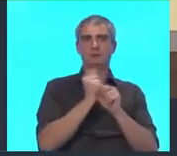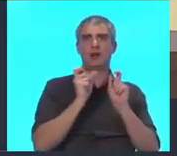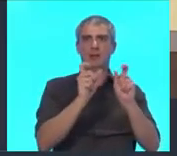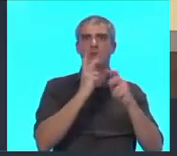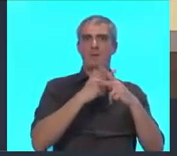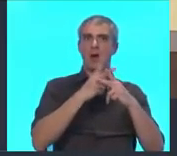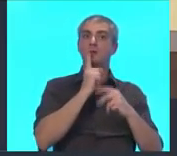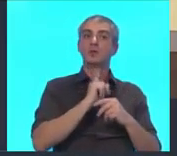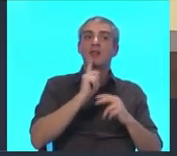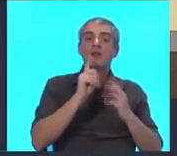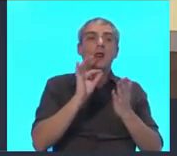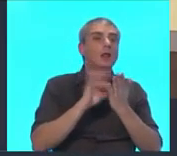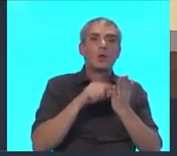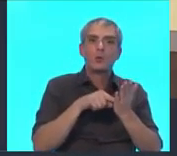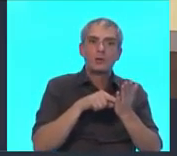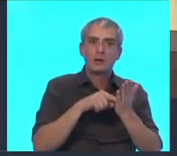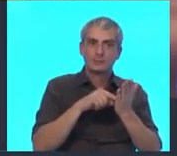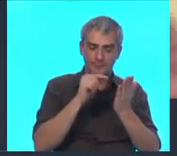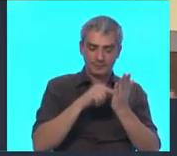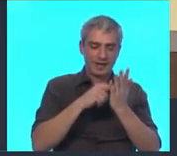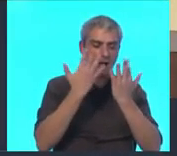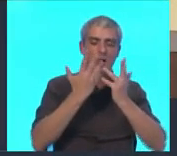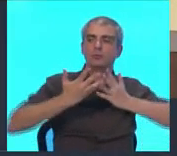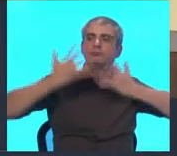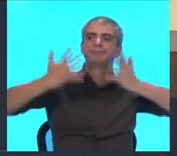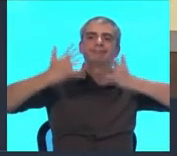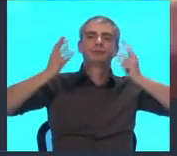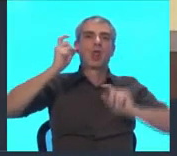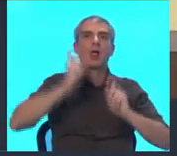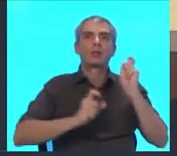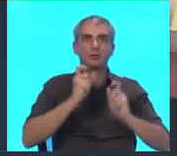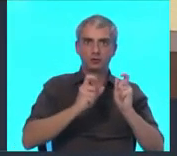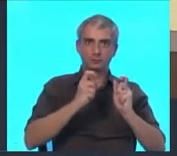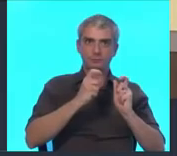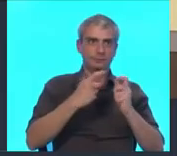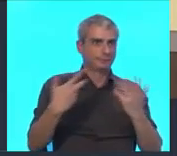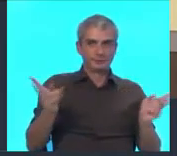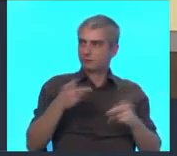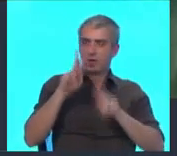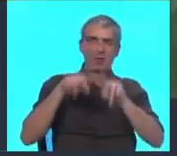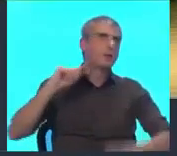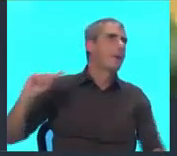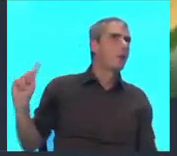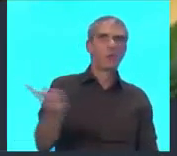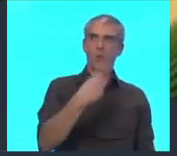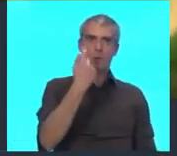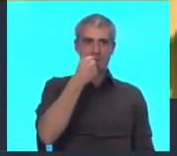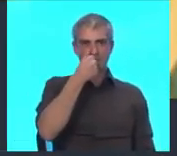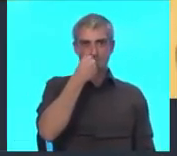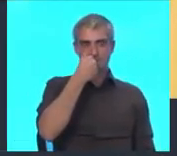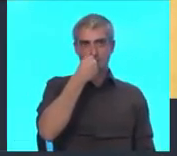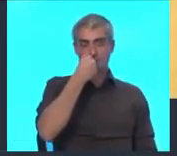אבל הנקודה היא שבגלל המסות של האנשים, אין לנו אפשרות לטפל בכולם. אלגוריתם